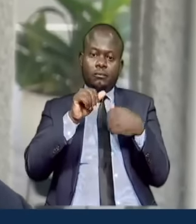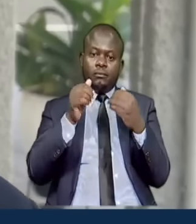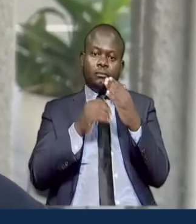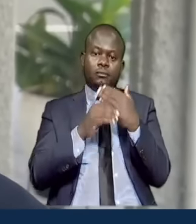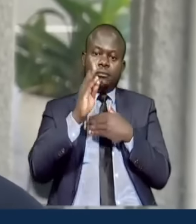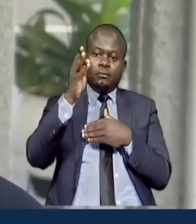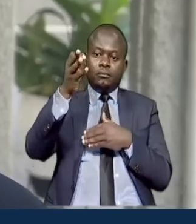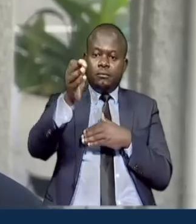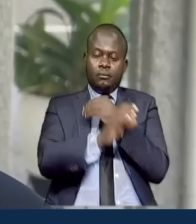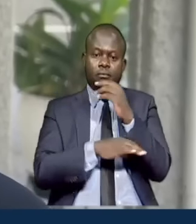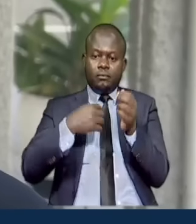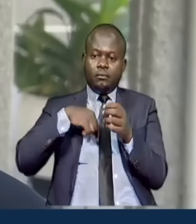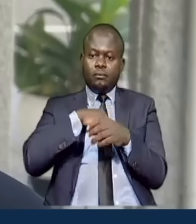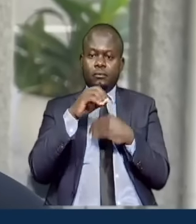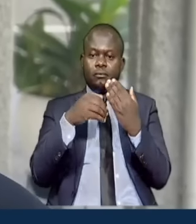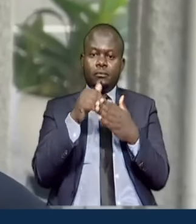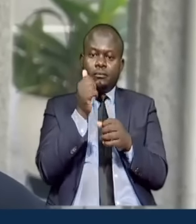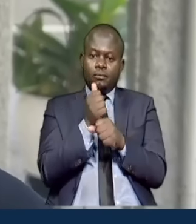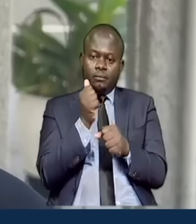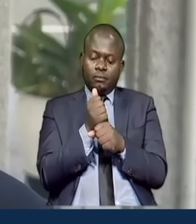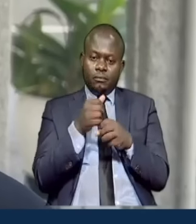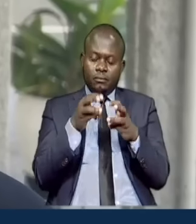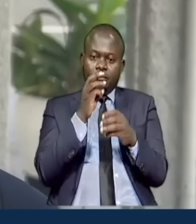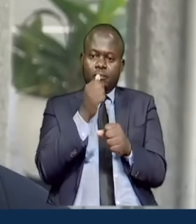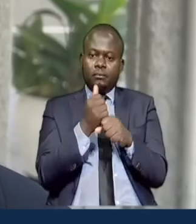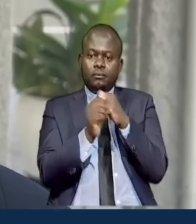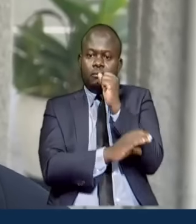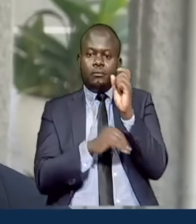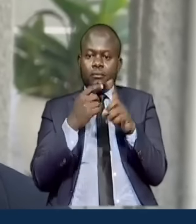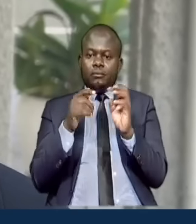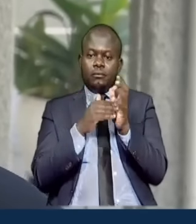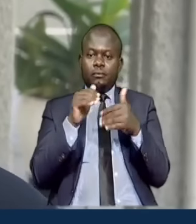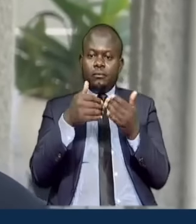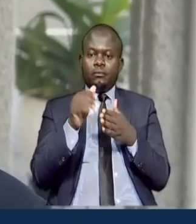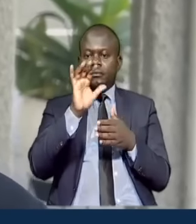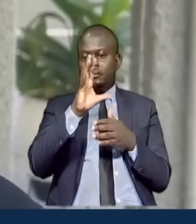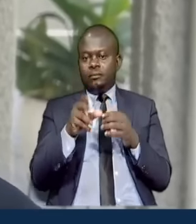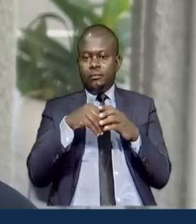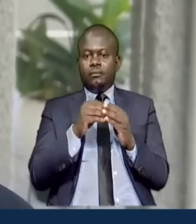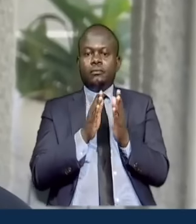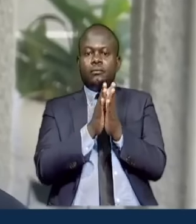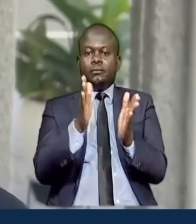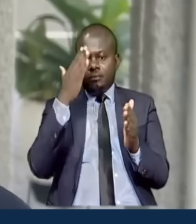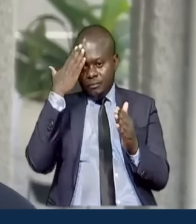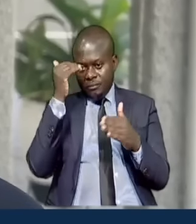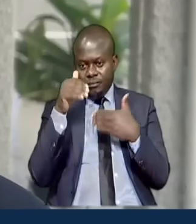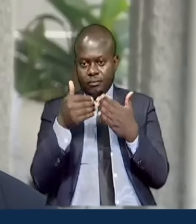n'ahazaza h'ibihugu byacu cyangwa se n'imikorere y'ibihugu ndetse n'umugabane wa Afurika muri rusange, kugira